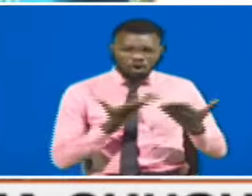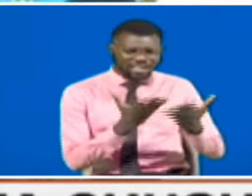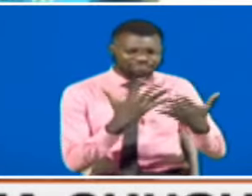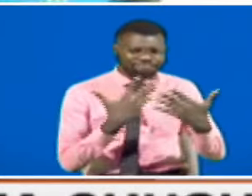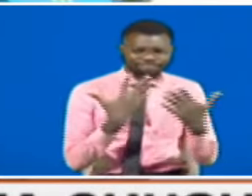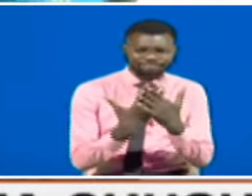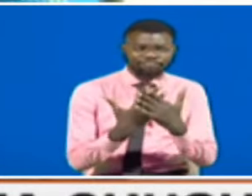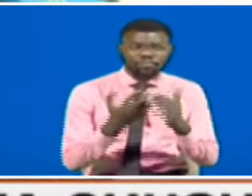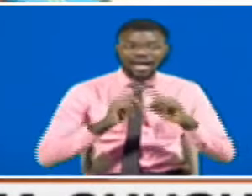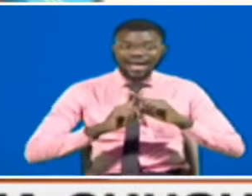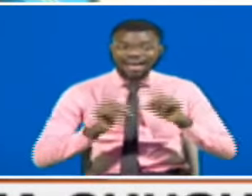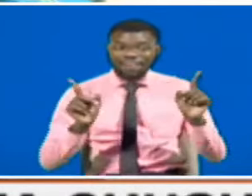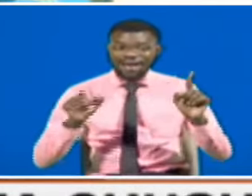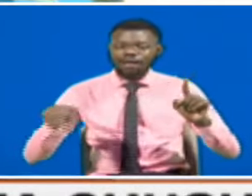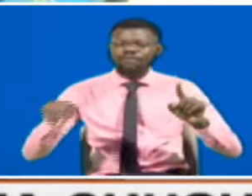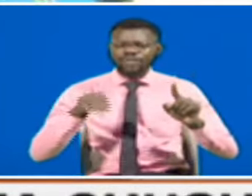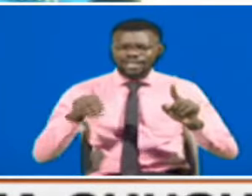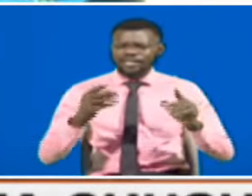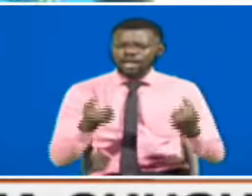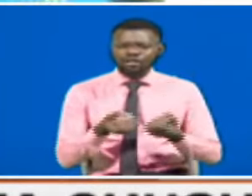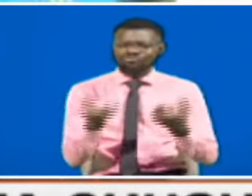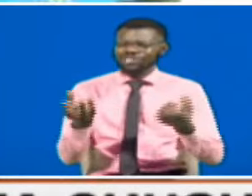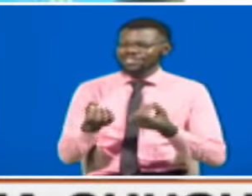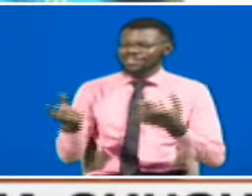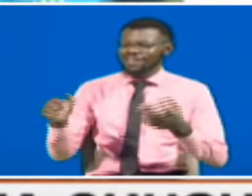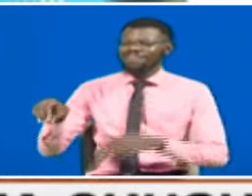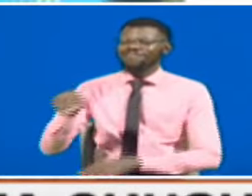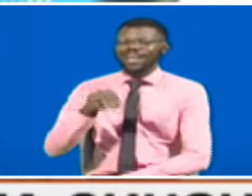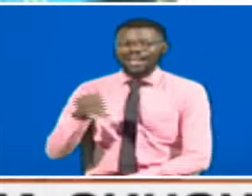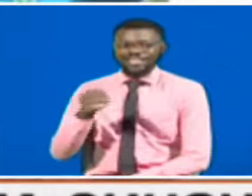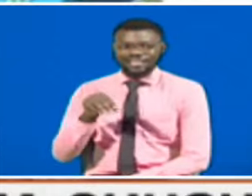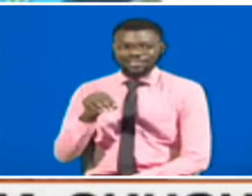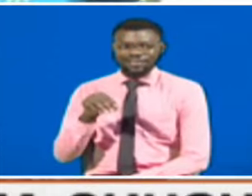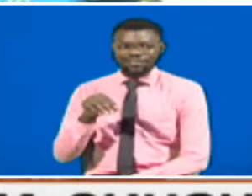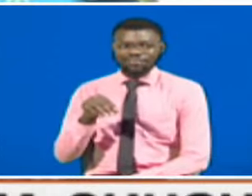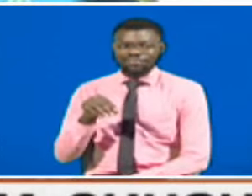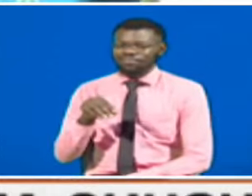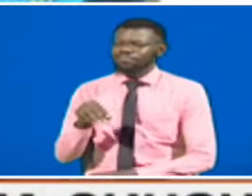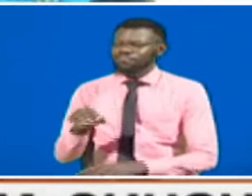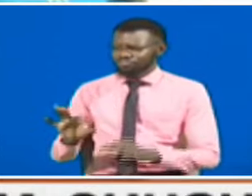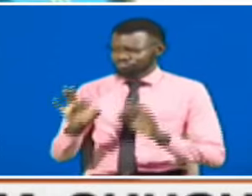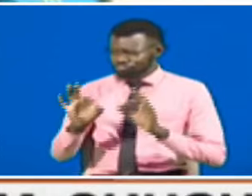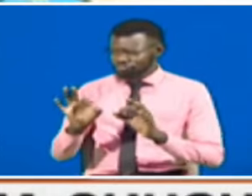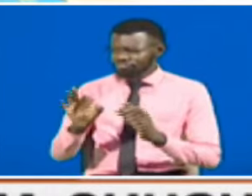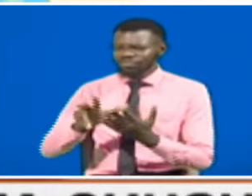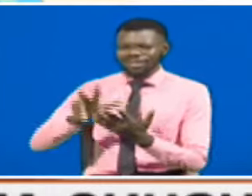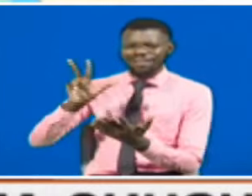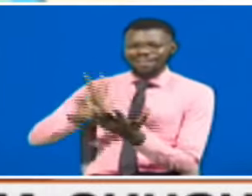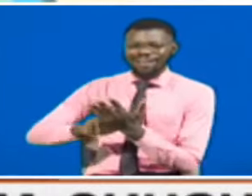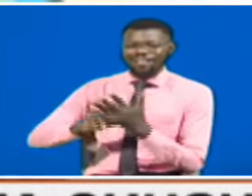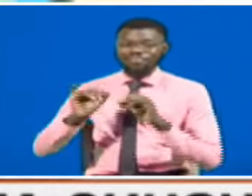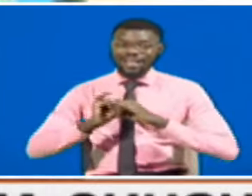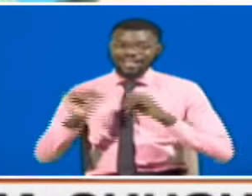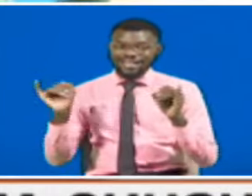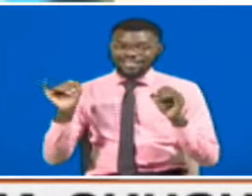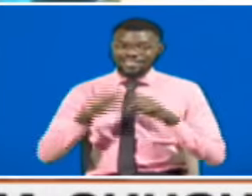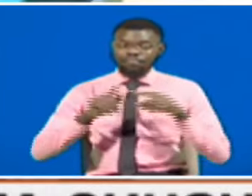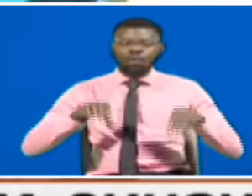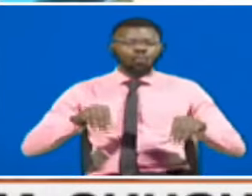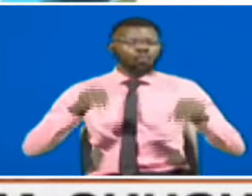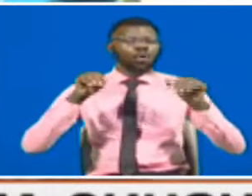mbolea saizi ambayo serikali ina distribute ni mbolea ambayo imesatifaiwa, and it is going, it iko na quality